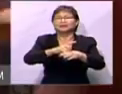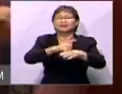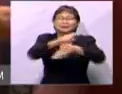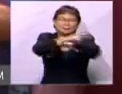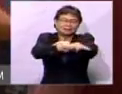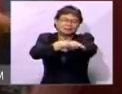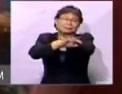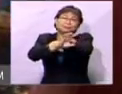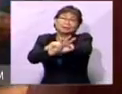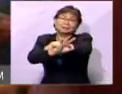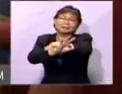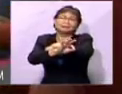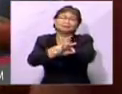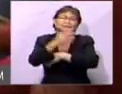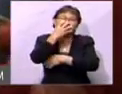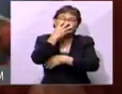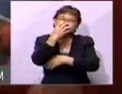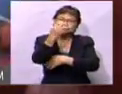di Seremban.